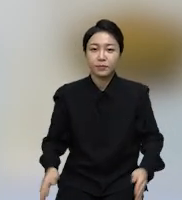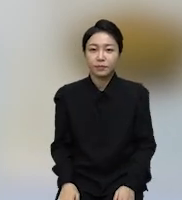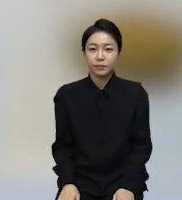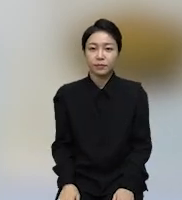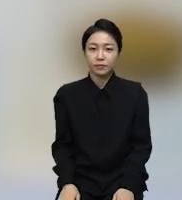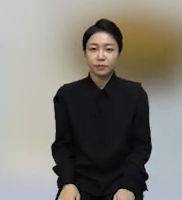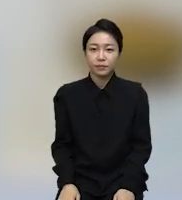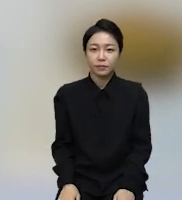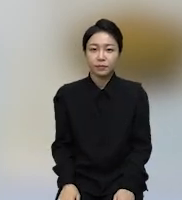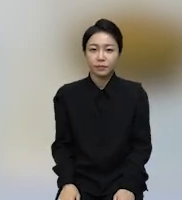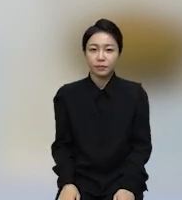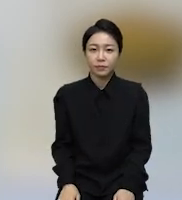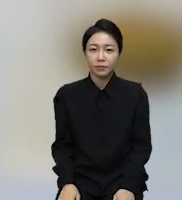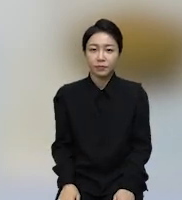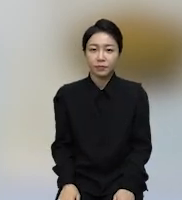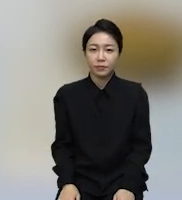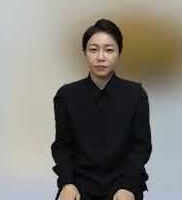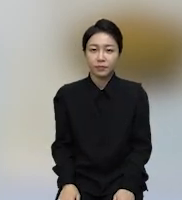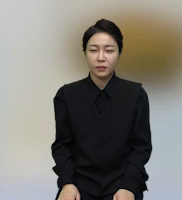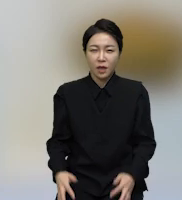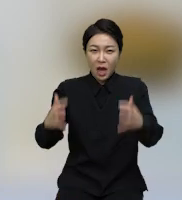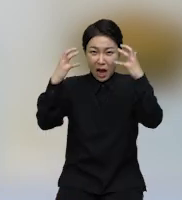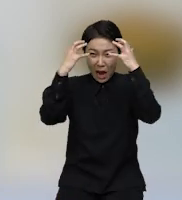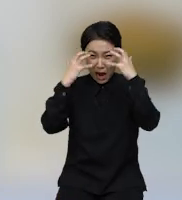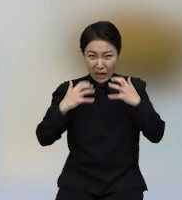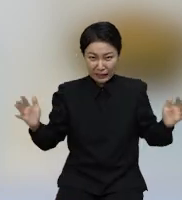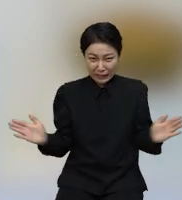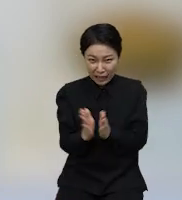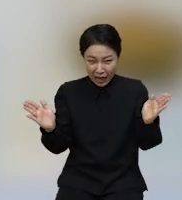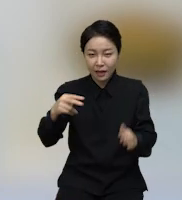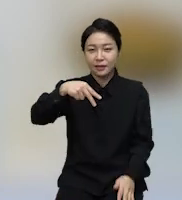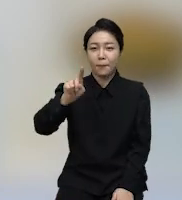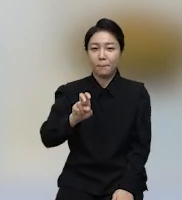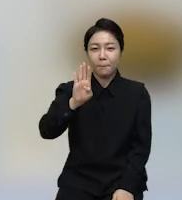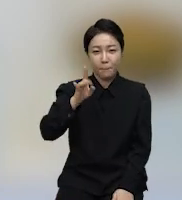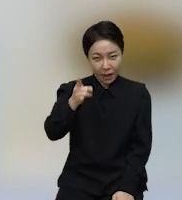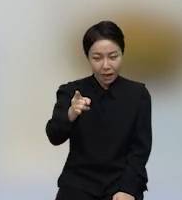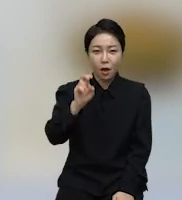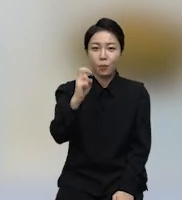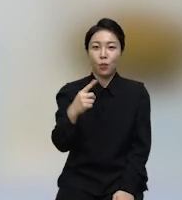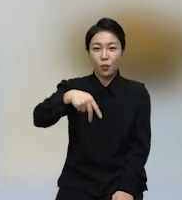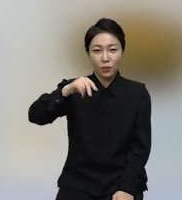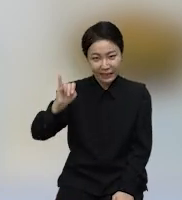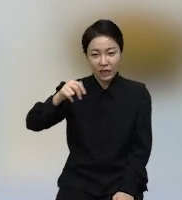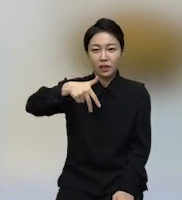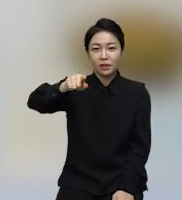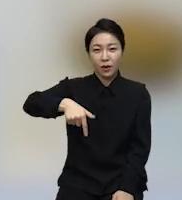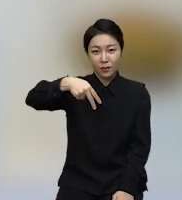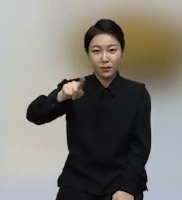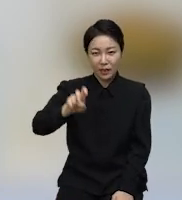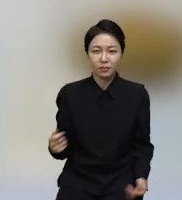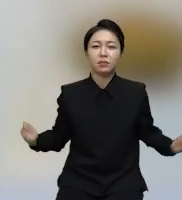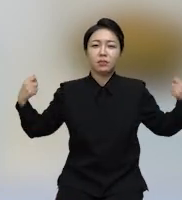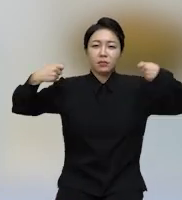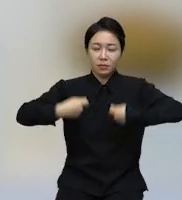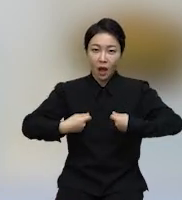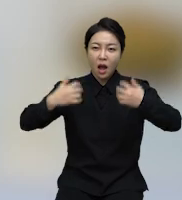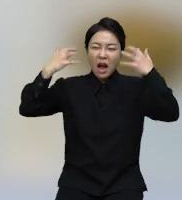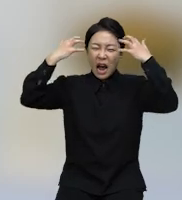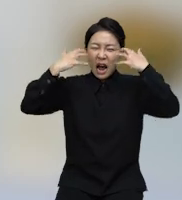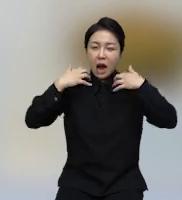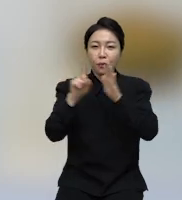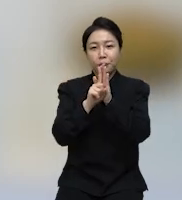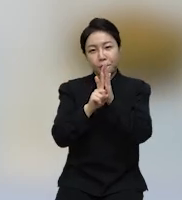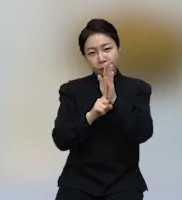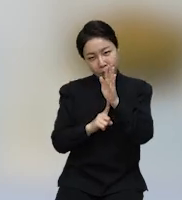서민들이 주로 이용하였습니다. 본격적으로 무더위가 시작되면 삼배나 모시작삼을 입어 더위를